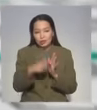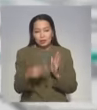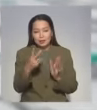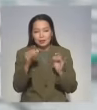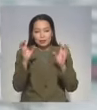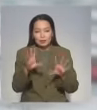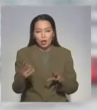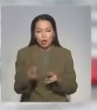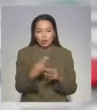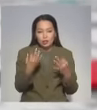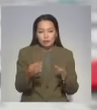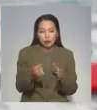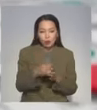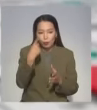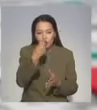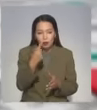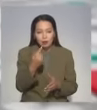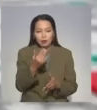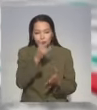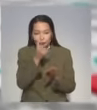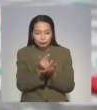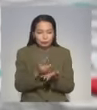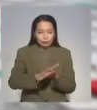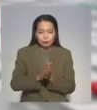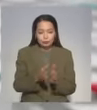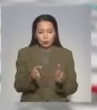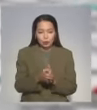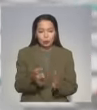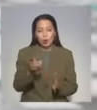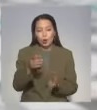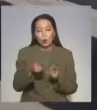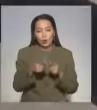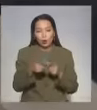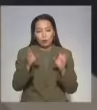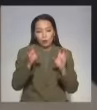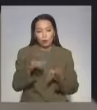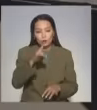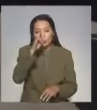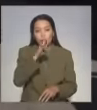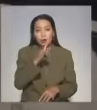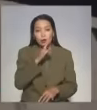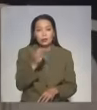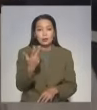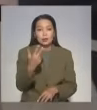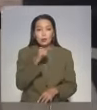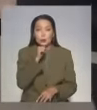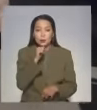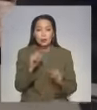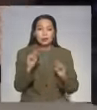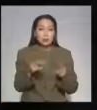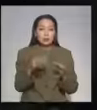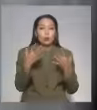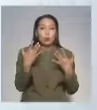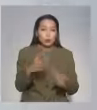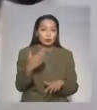«Незаконное лишение свободы группы лиц по предварительному сговору» Уголовного кодекса Республики Казахстан. Еще троих костанайцев задержали, но